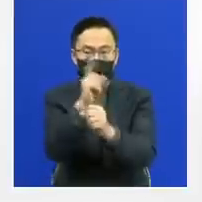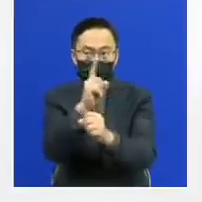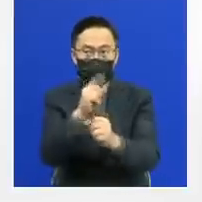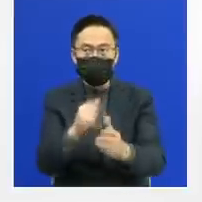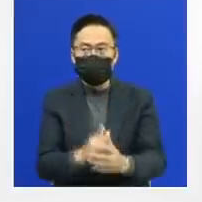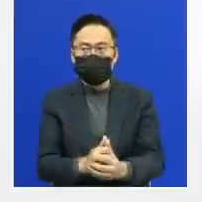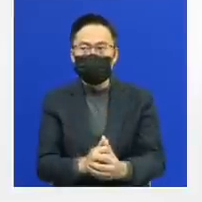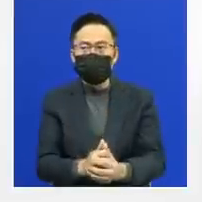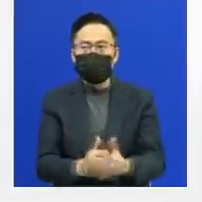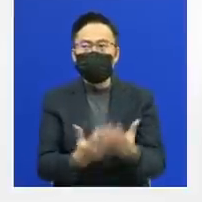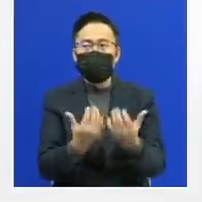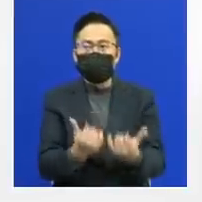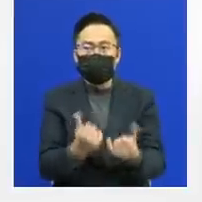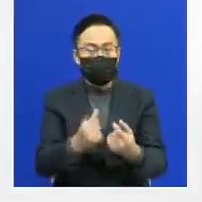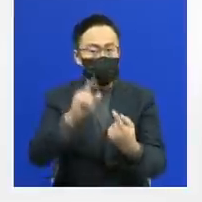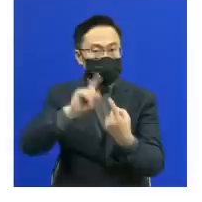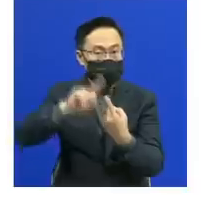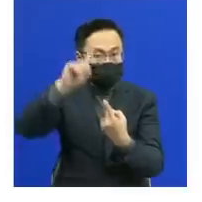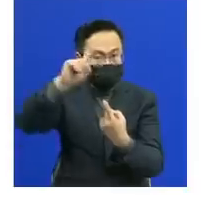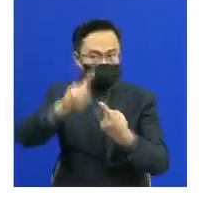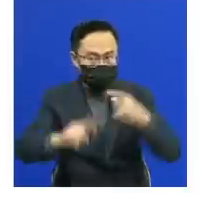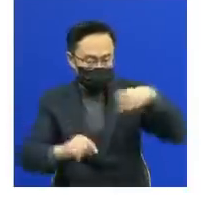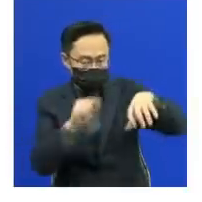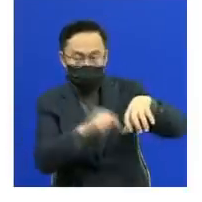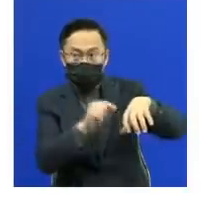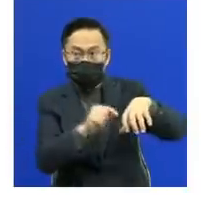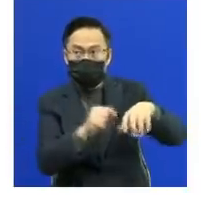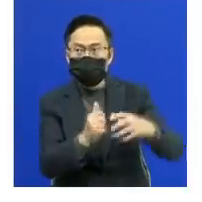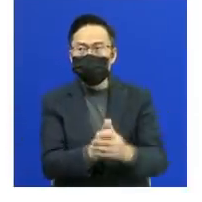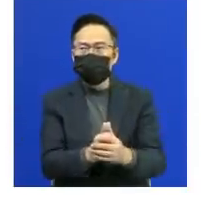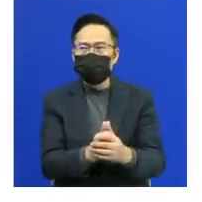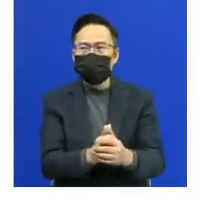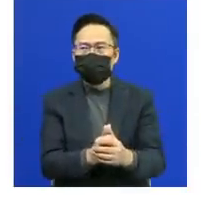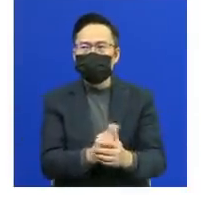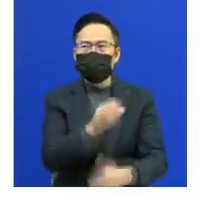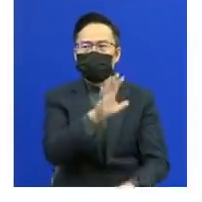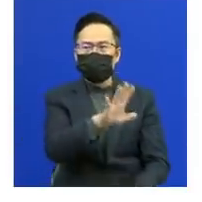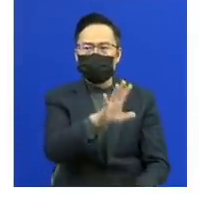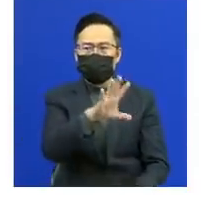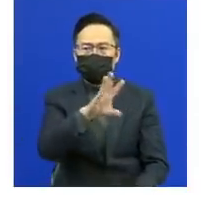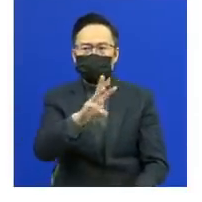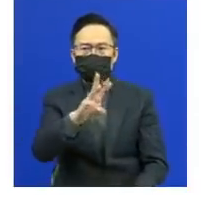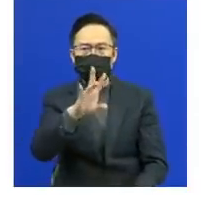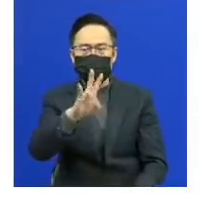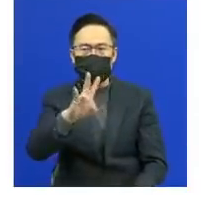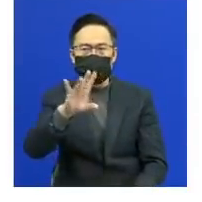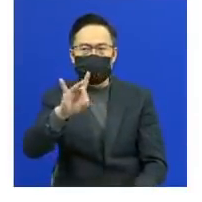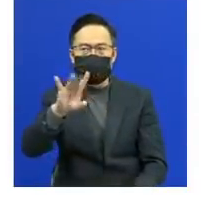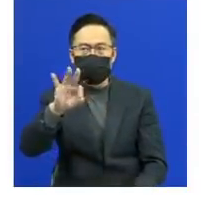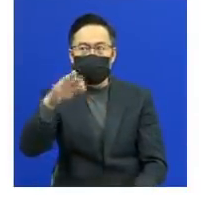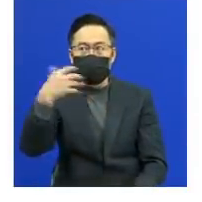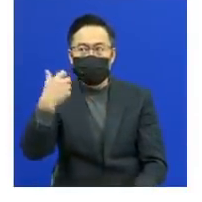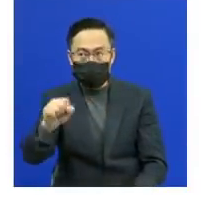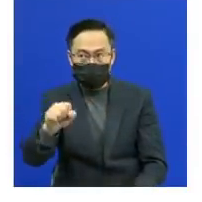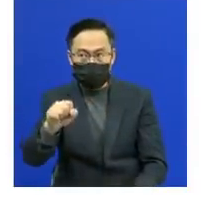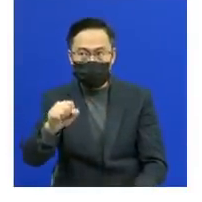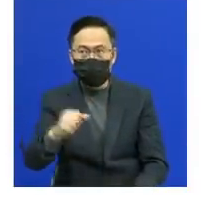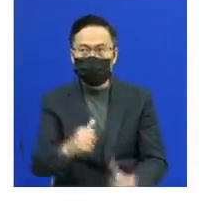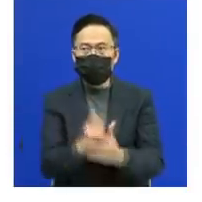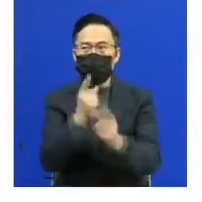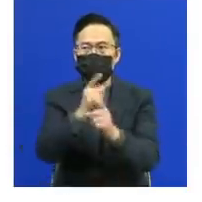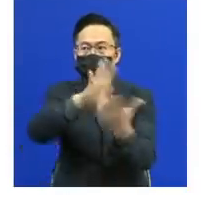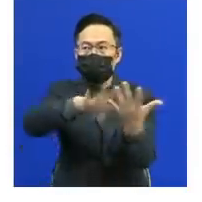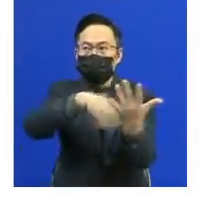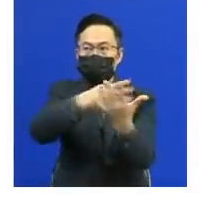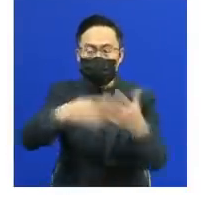ที่ทีนี้จุดที่1 5 6 7 8 9 10ตามแผน